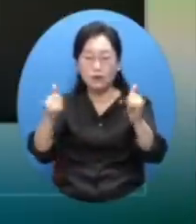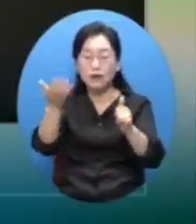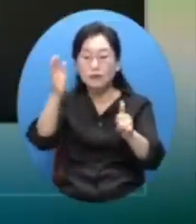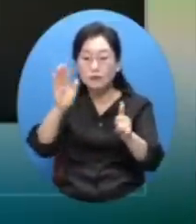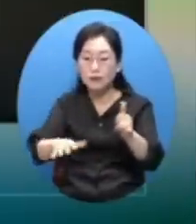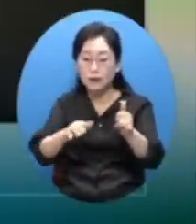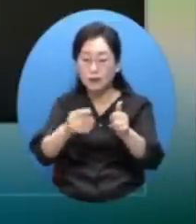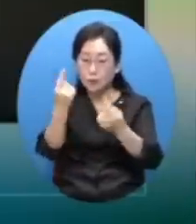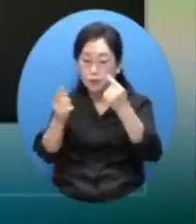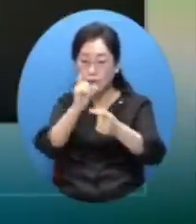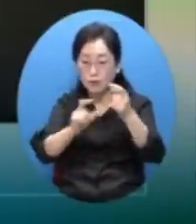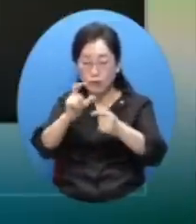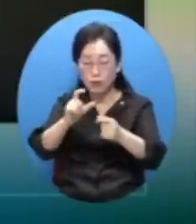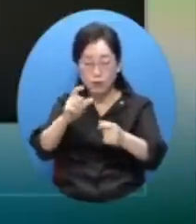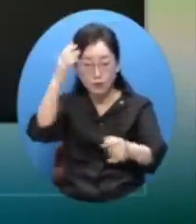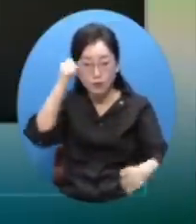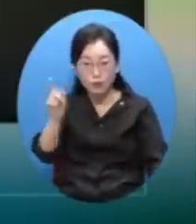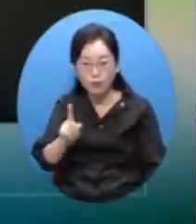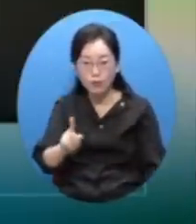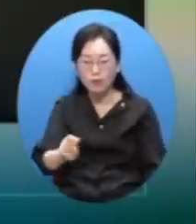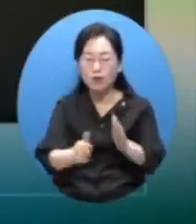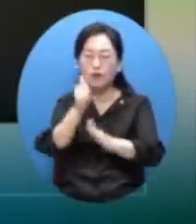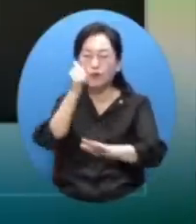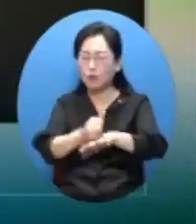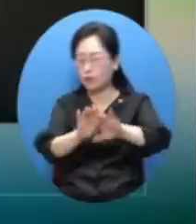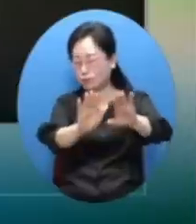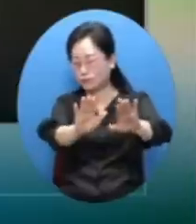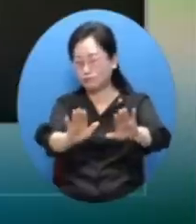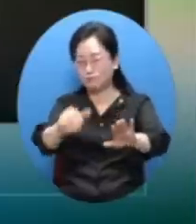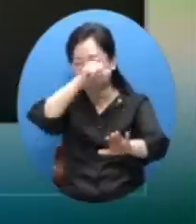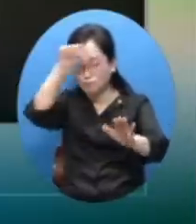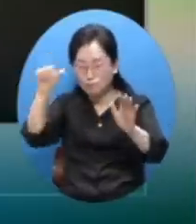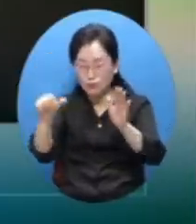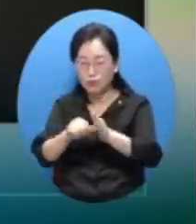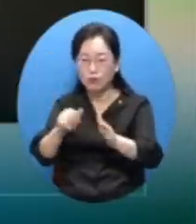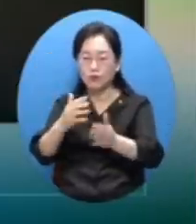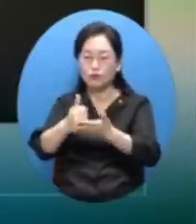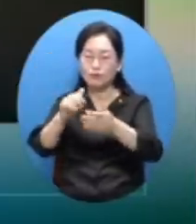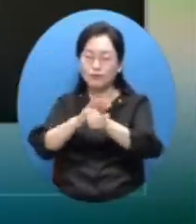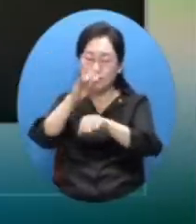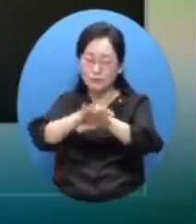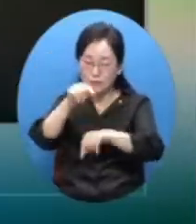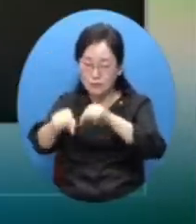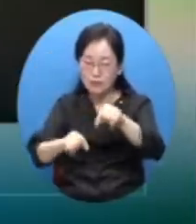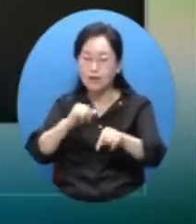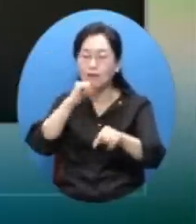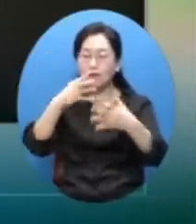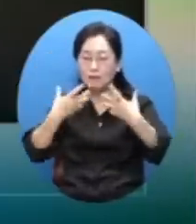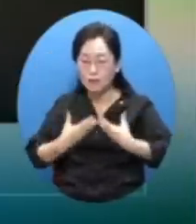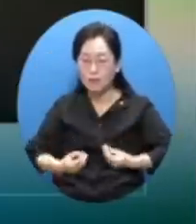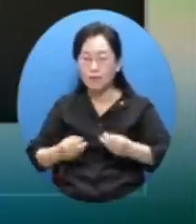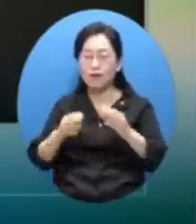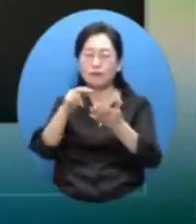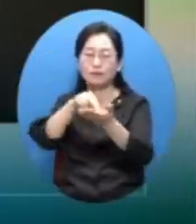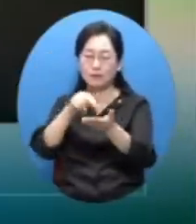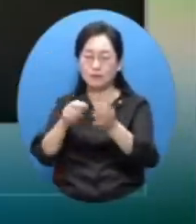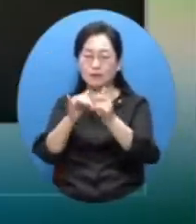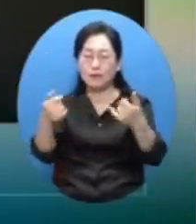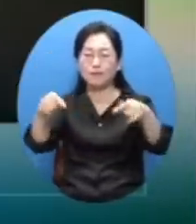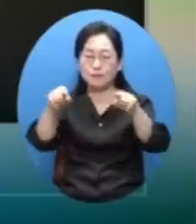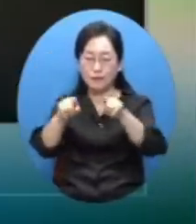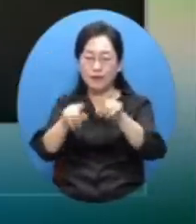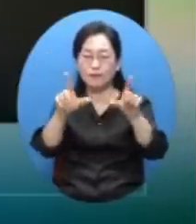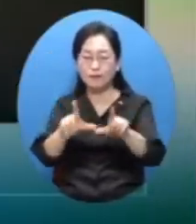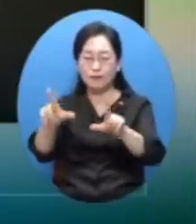된 것은 성공을 마다하고 평생 주님의 사랑을 실천하며 가난하고 절망의 처한 자들과 함께 그 삶을 살았기